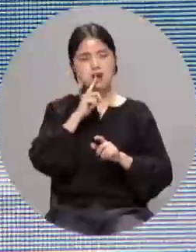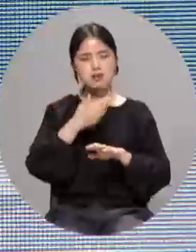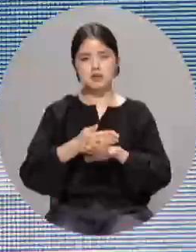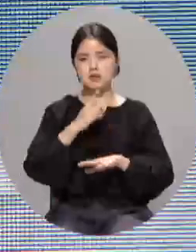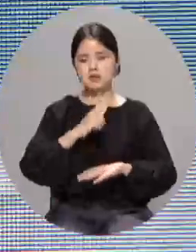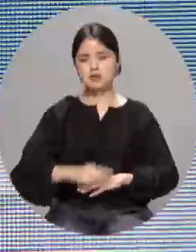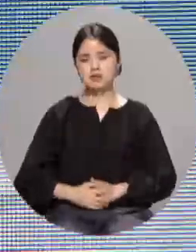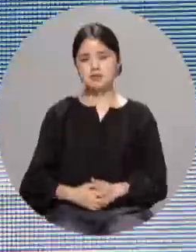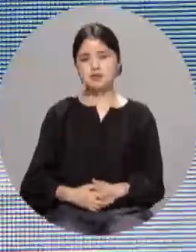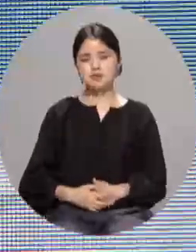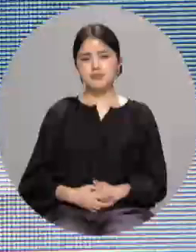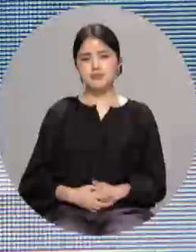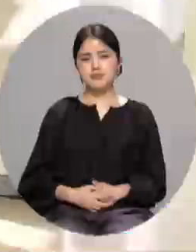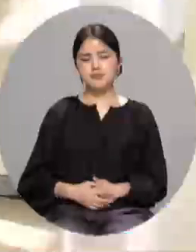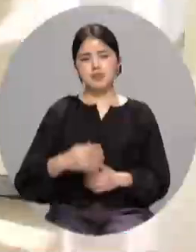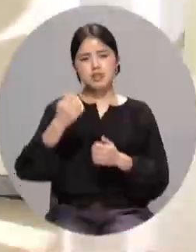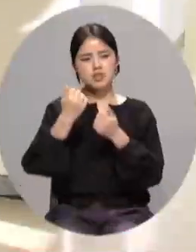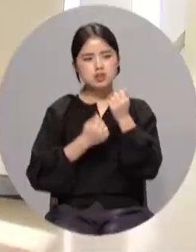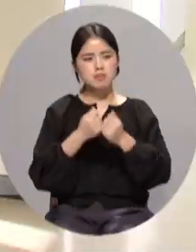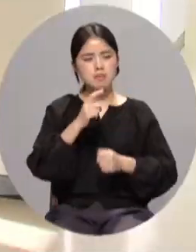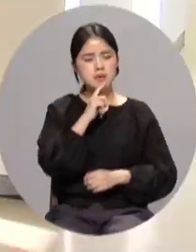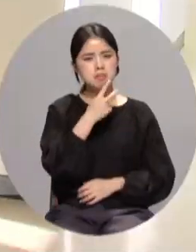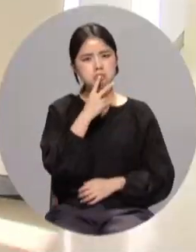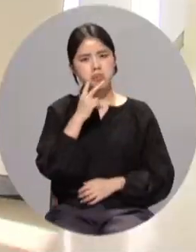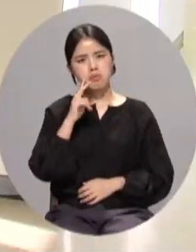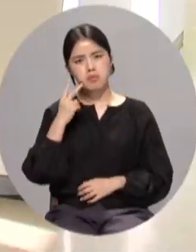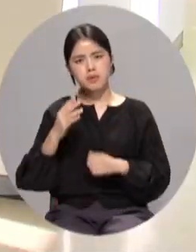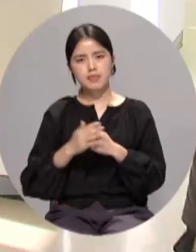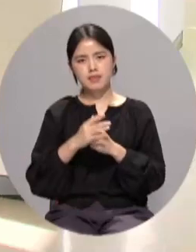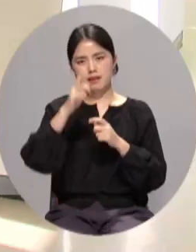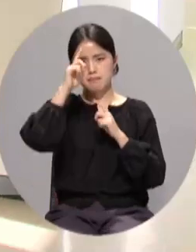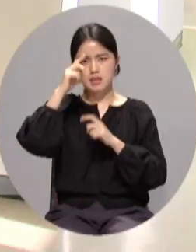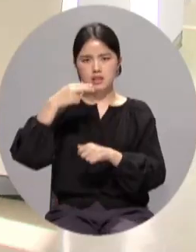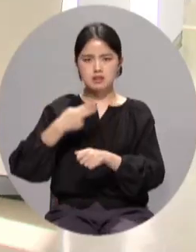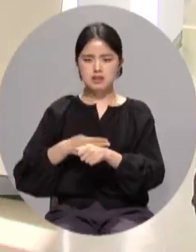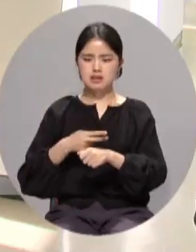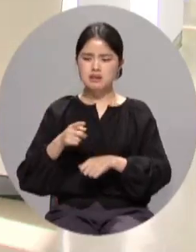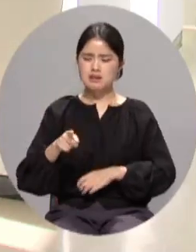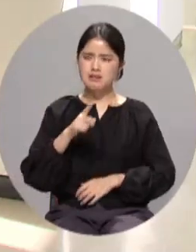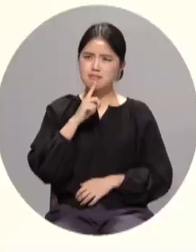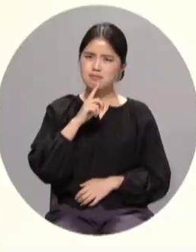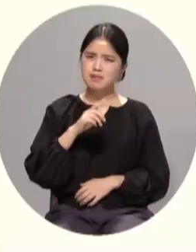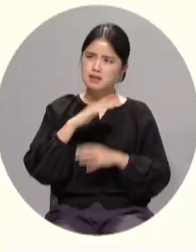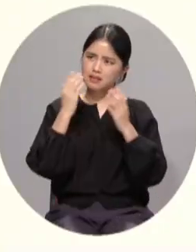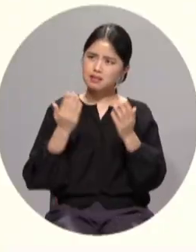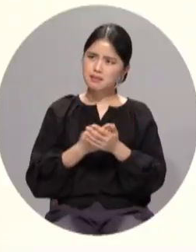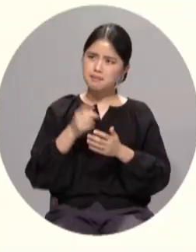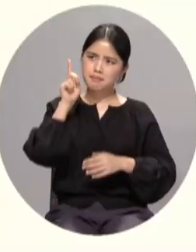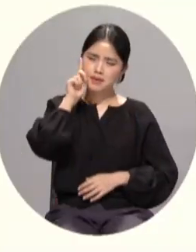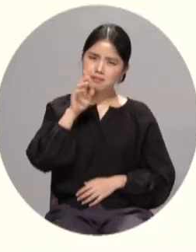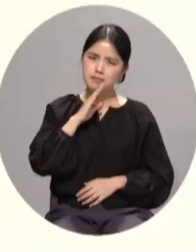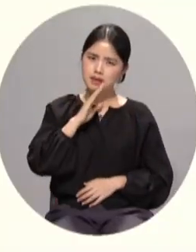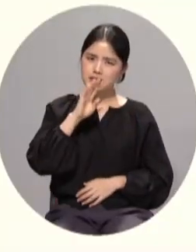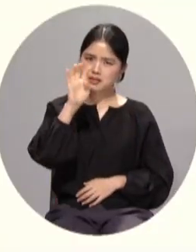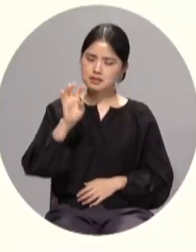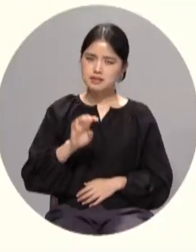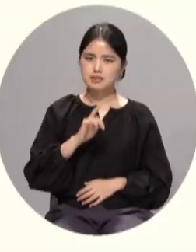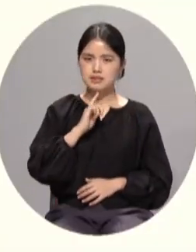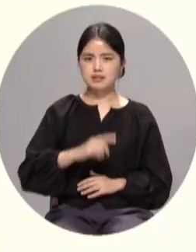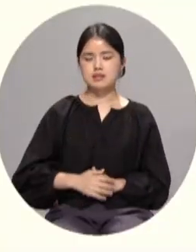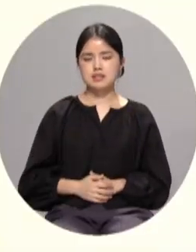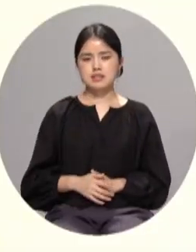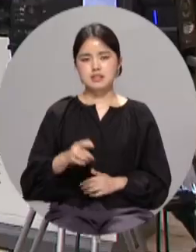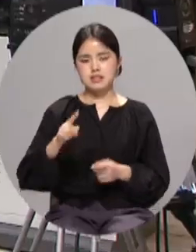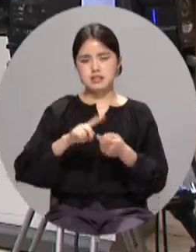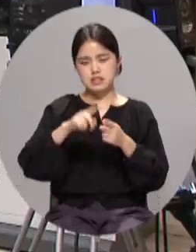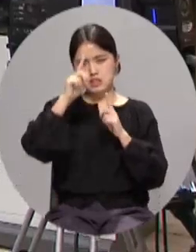지적입니다. 설명이 매번 바뀌는 만큼 이 교수의 진술에 신빙성이 있다고 보기 어렵다는 주장입니다. 이에